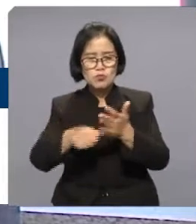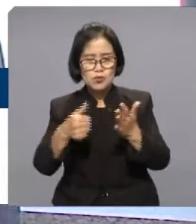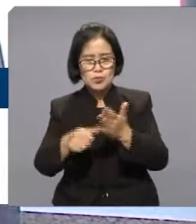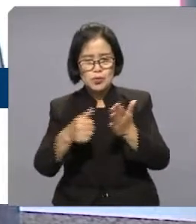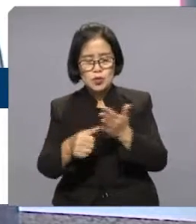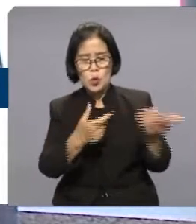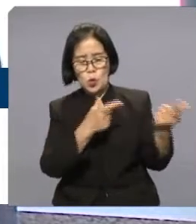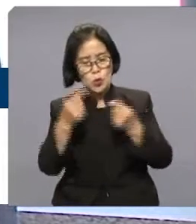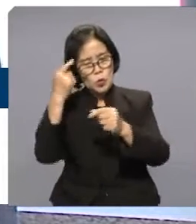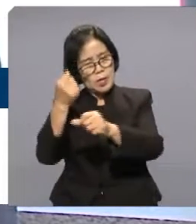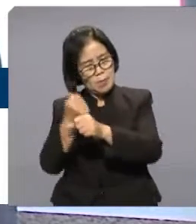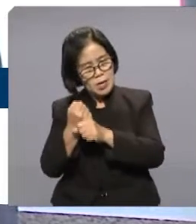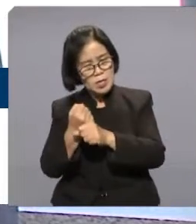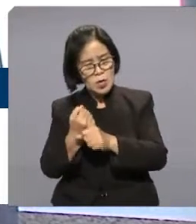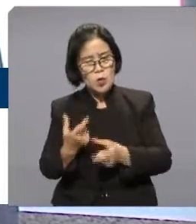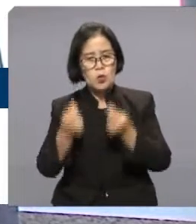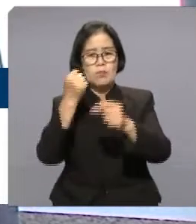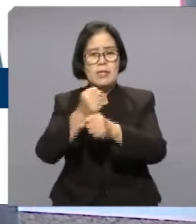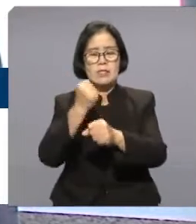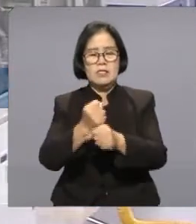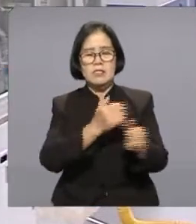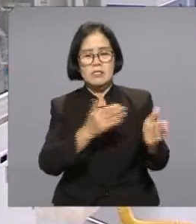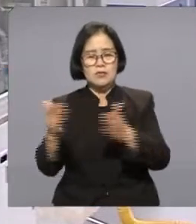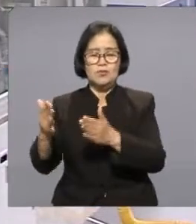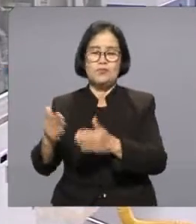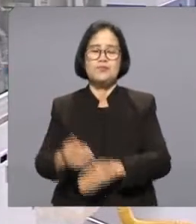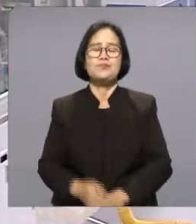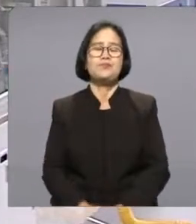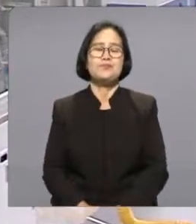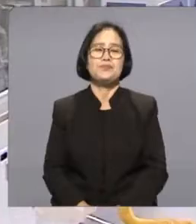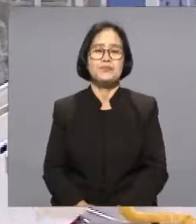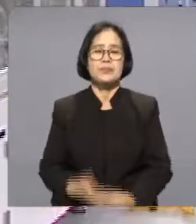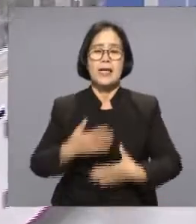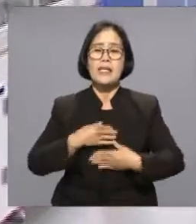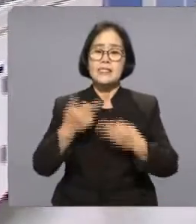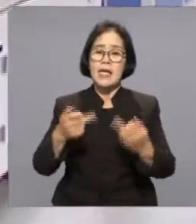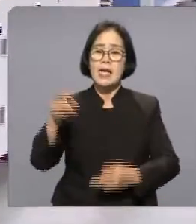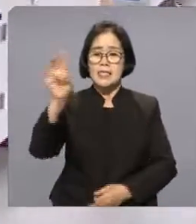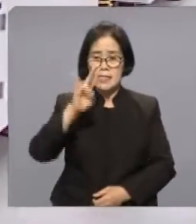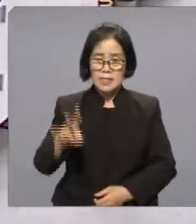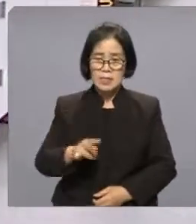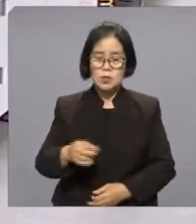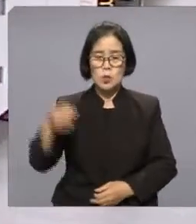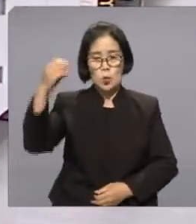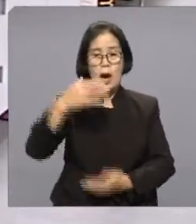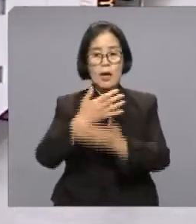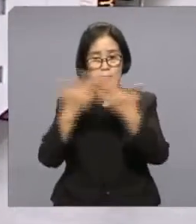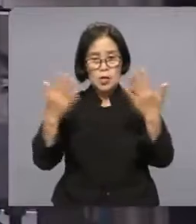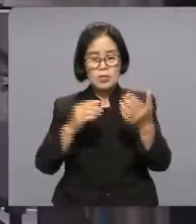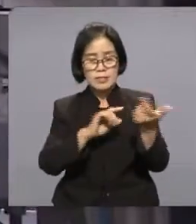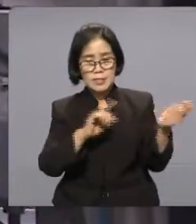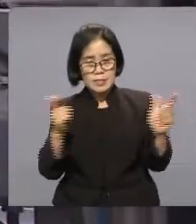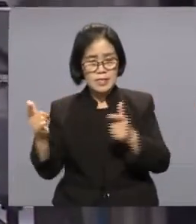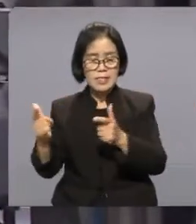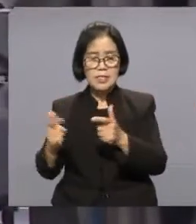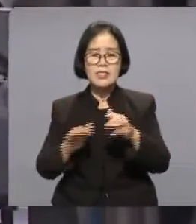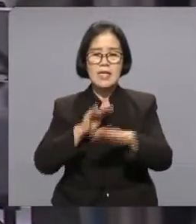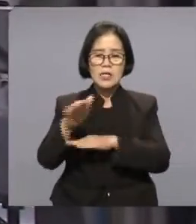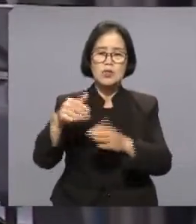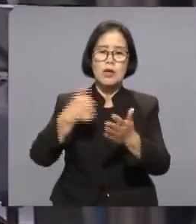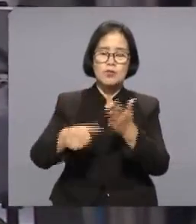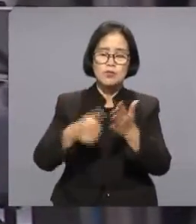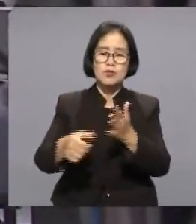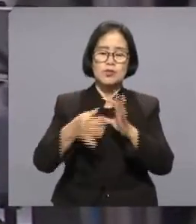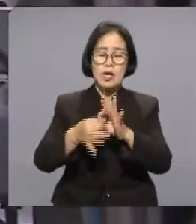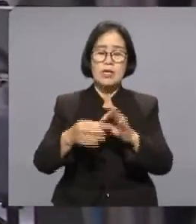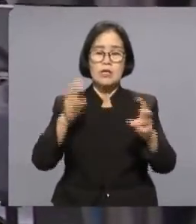해서 곧 양산에 들어갈 준비를 하고 있습니다. 안산과 시흥, 광명 등 경기 서남부에 있는 자동차 부품